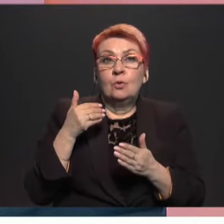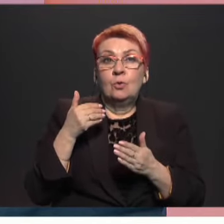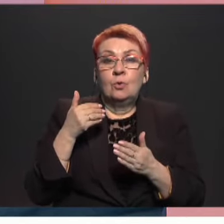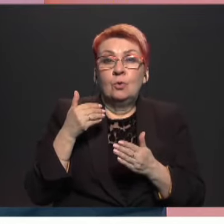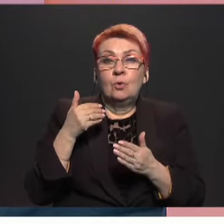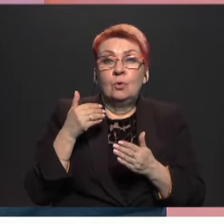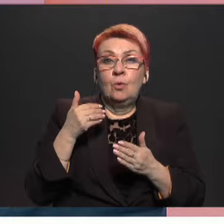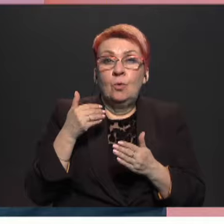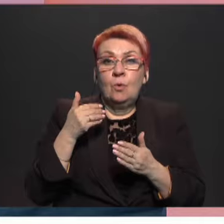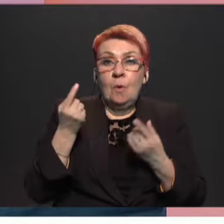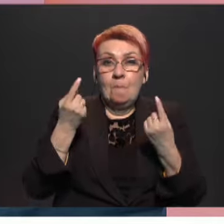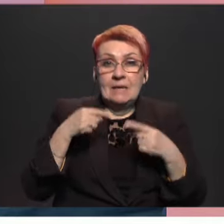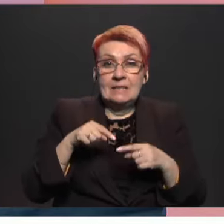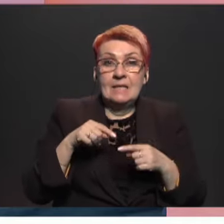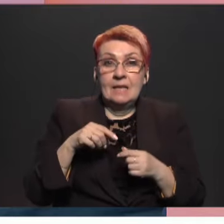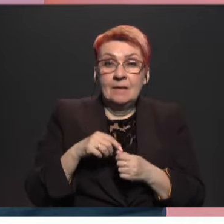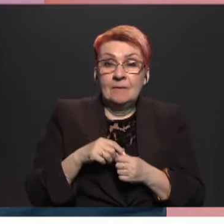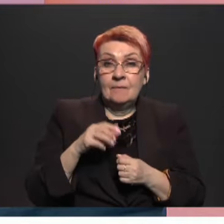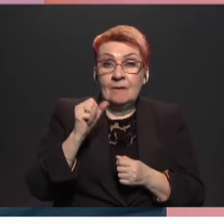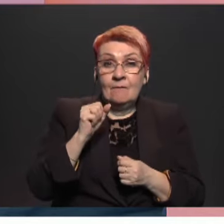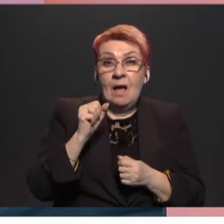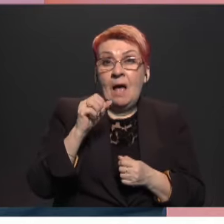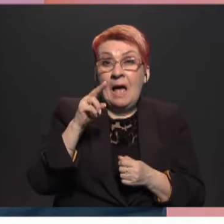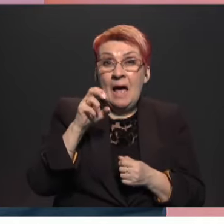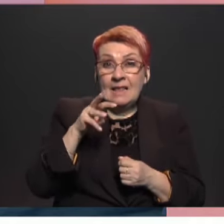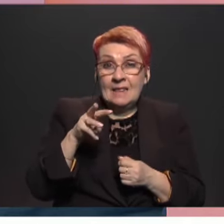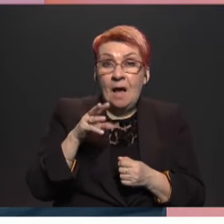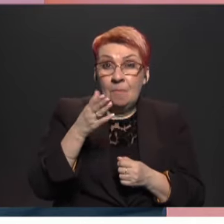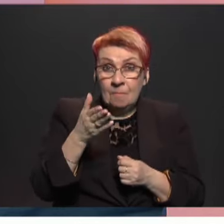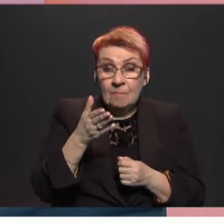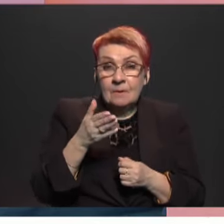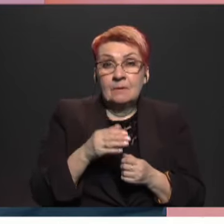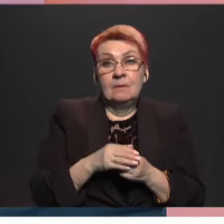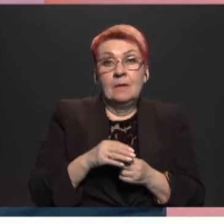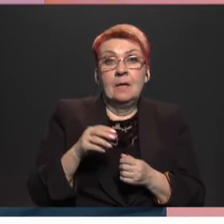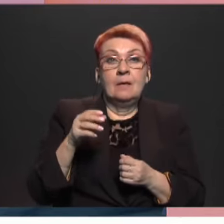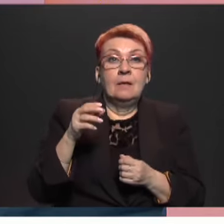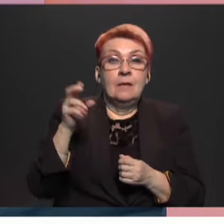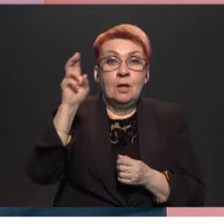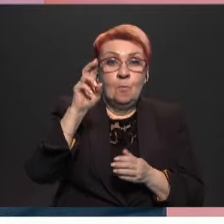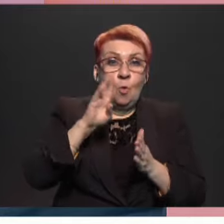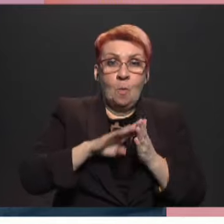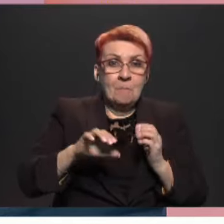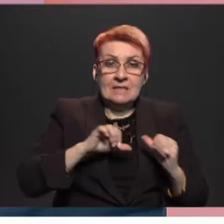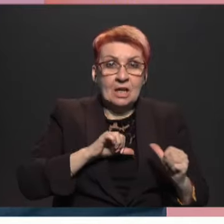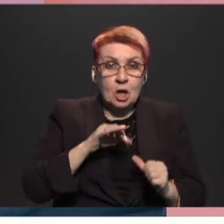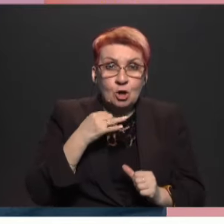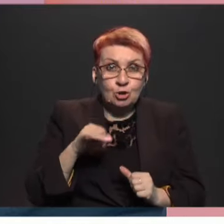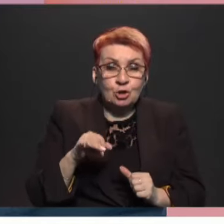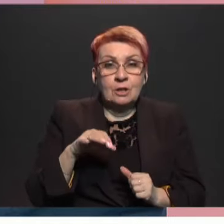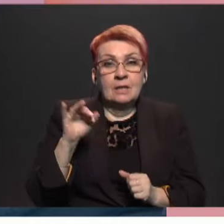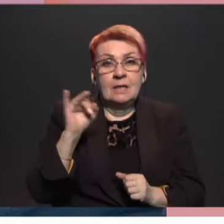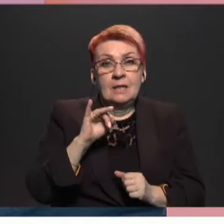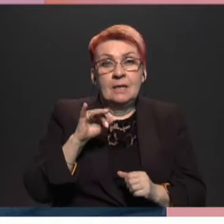Бога. И теперь Господь Иисус Христос, который явился также безгрешным абсолютно, очевидно, является